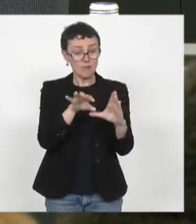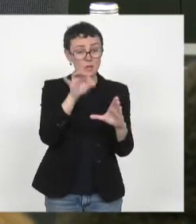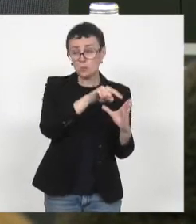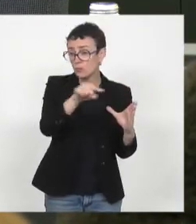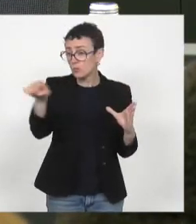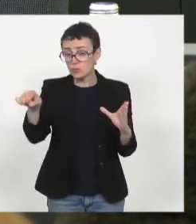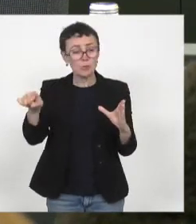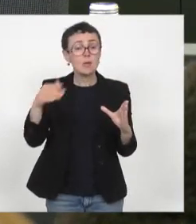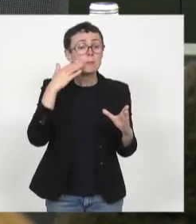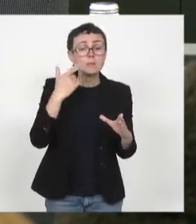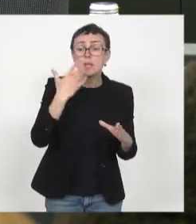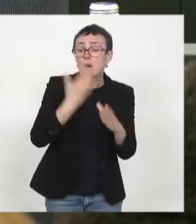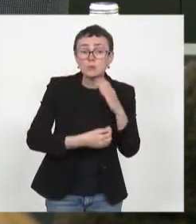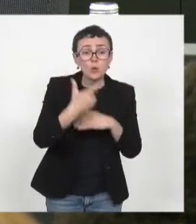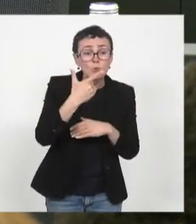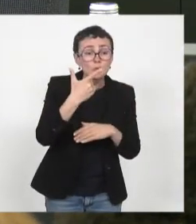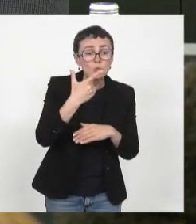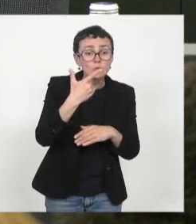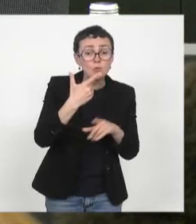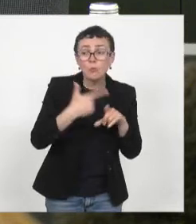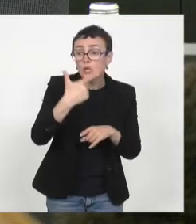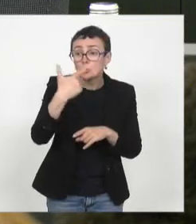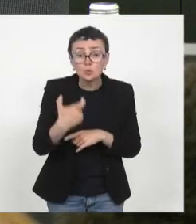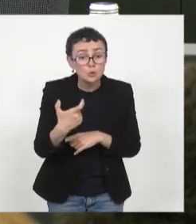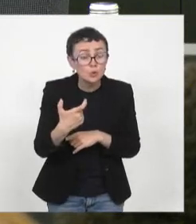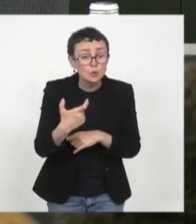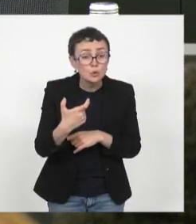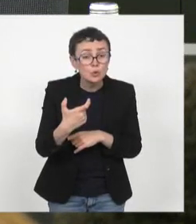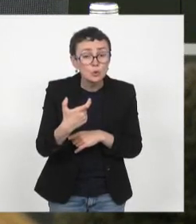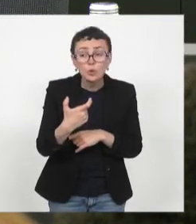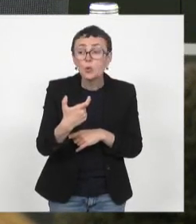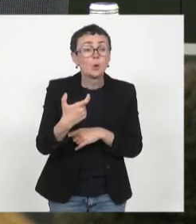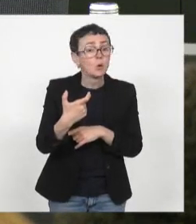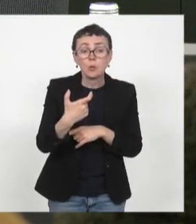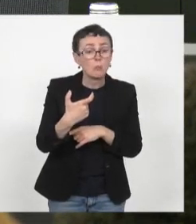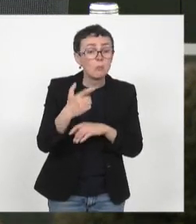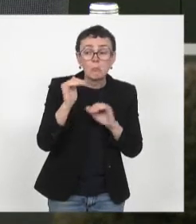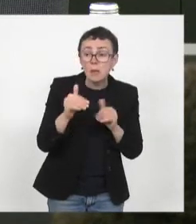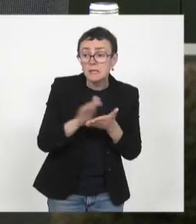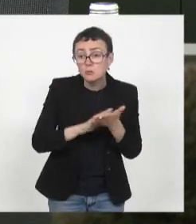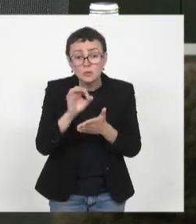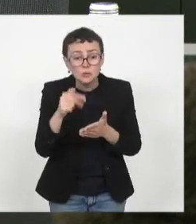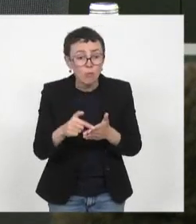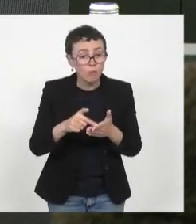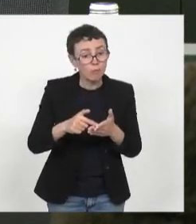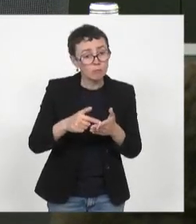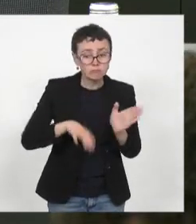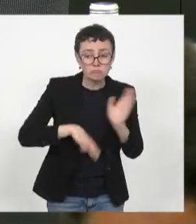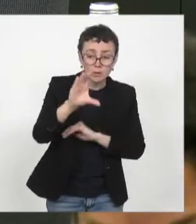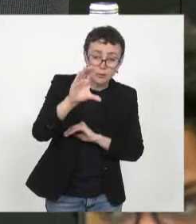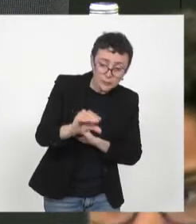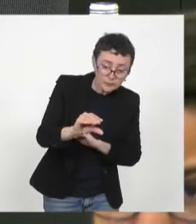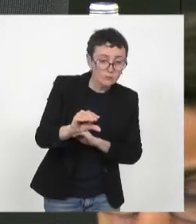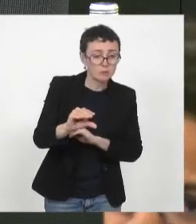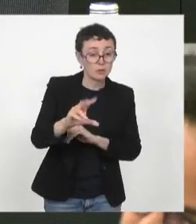30% après 2 absences de 2 jours, que ces absences non excusées aient été de 2 jours ou plus. Nous regrettons que la modulation de baisse